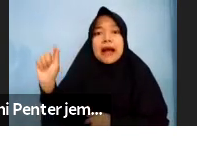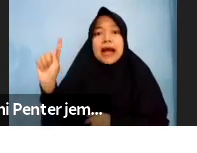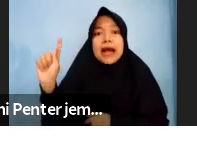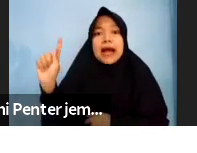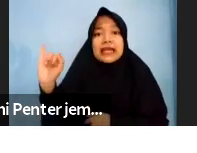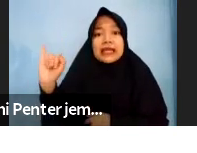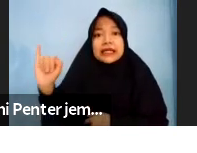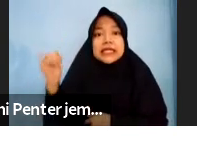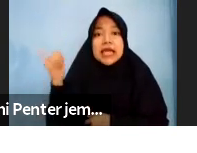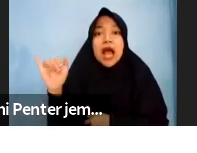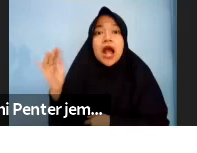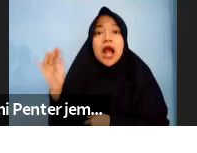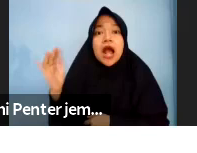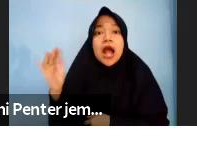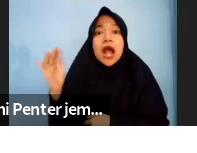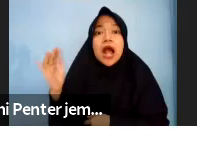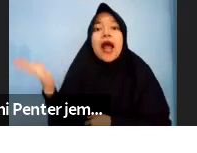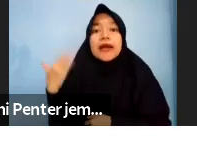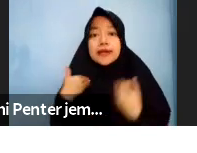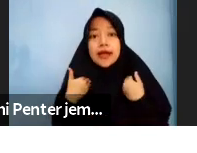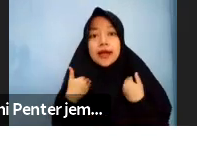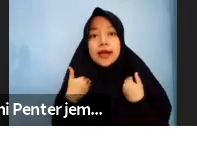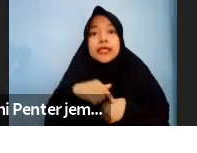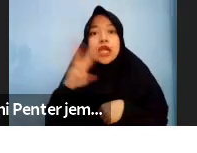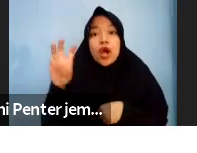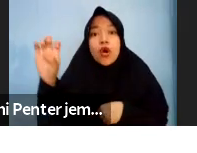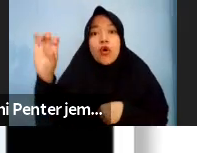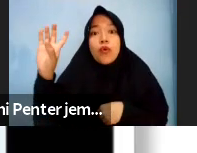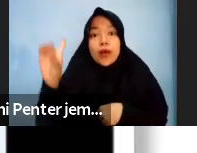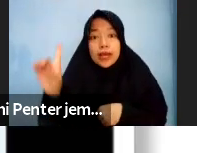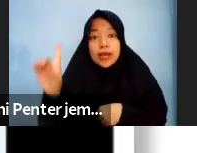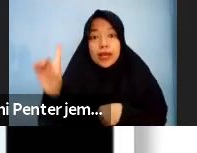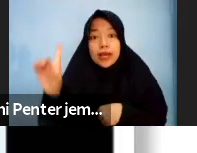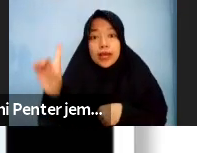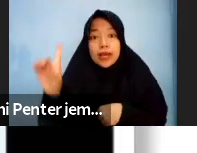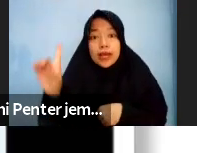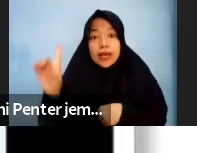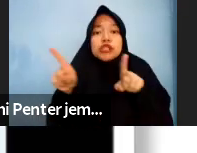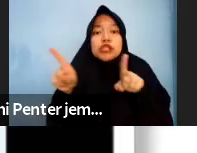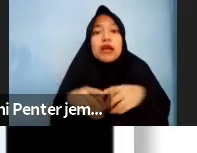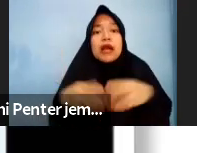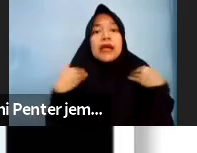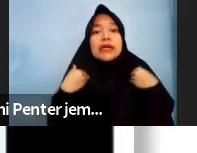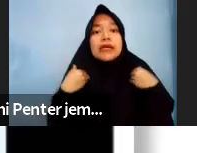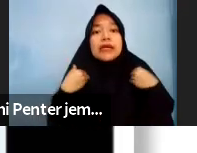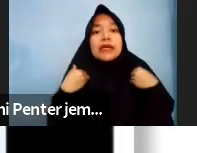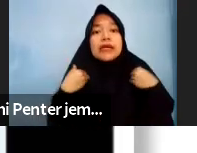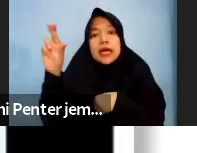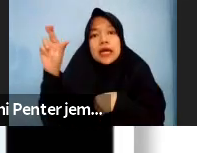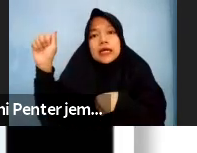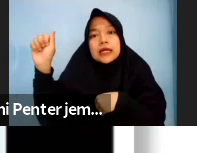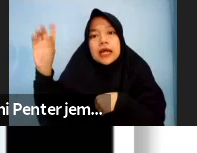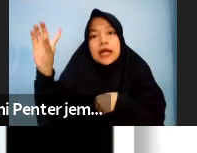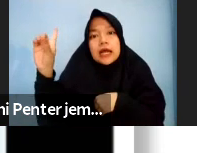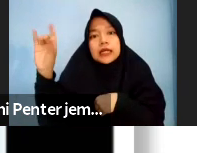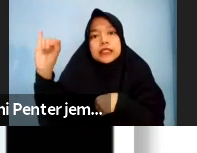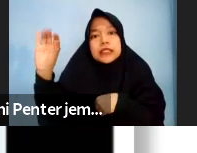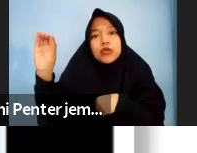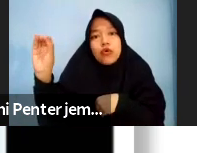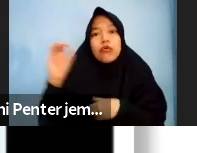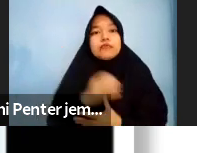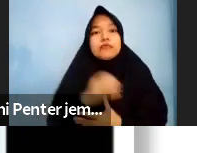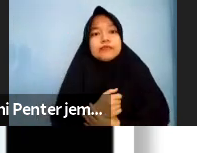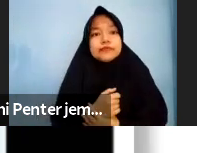kami siapkan aplikasi radio edukasi ini caranya ada seperti ini jadi nanti bapak ibu